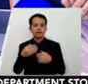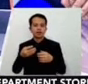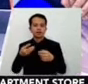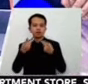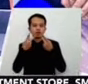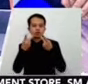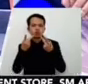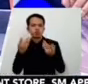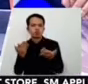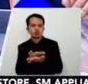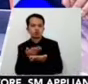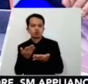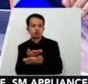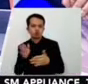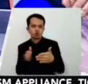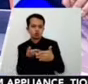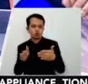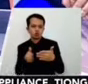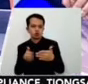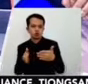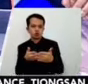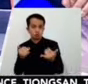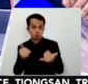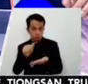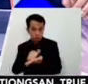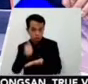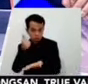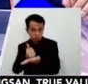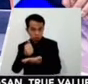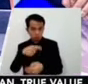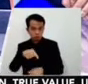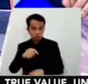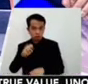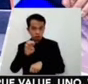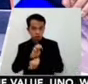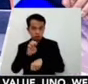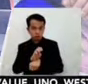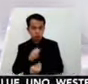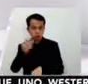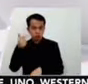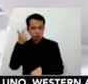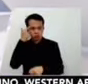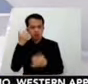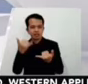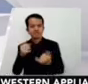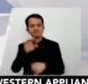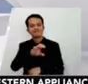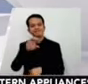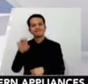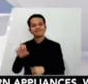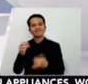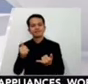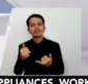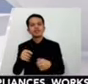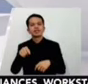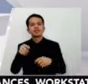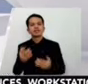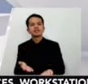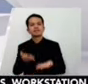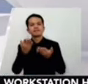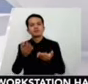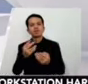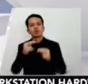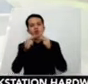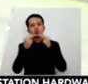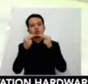pledge. Approved kaya yan sa mga empleyado ng gobyerno? Live mula sa Caloocan, mayroon ng balita si James Agustin.